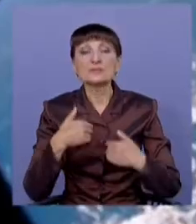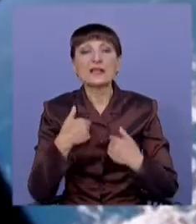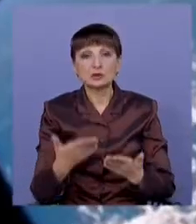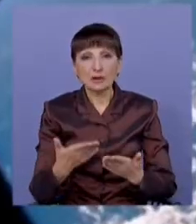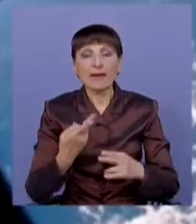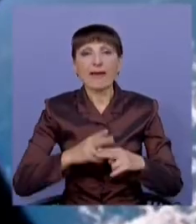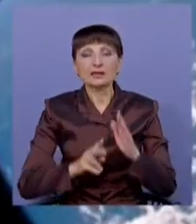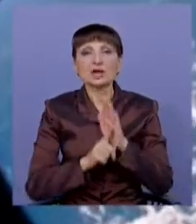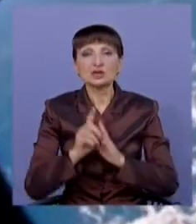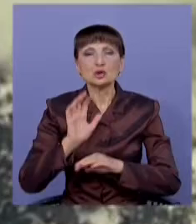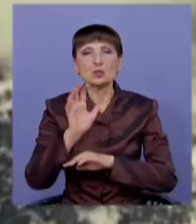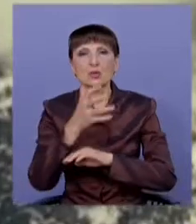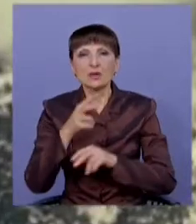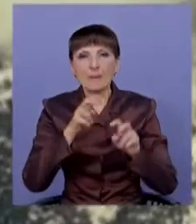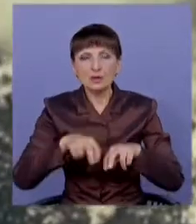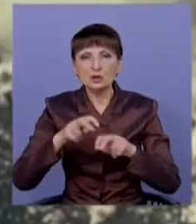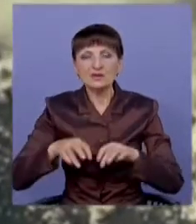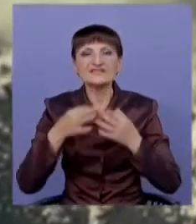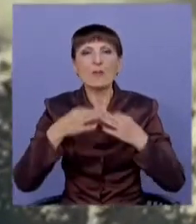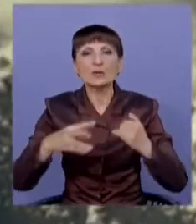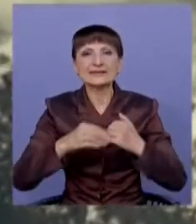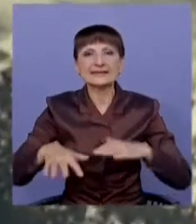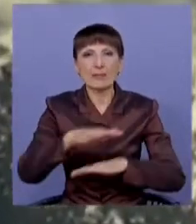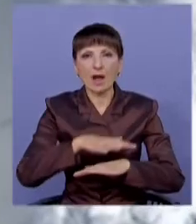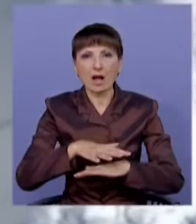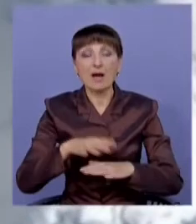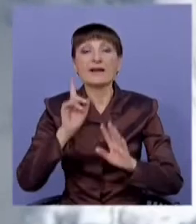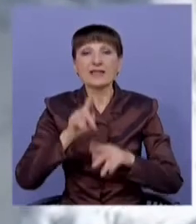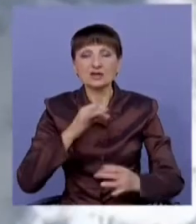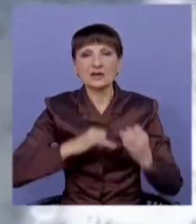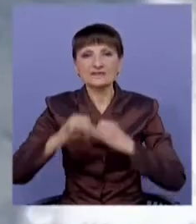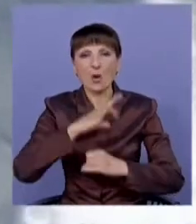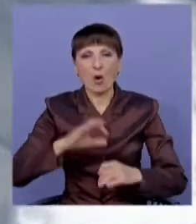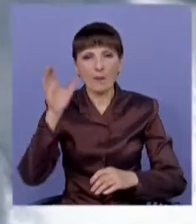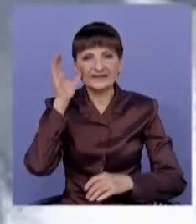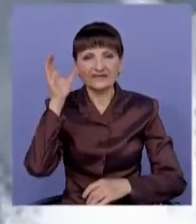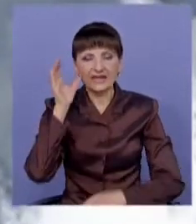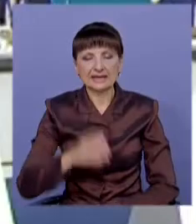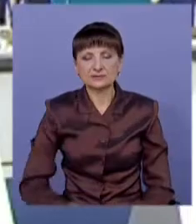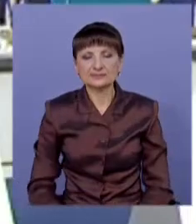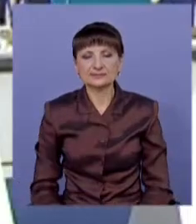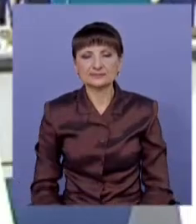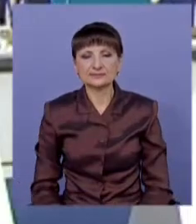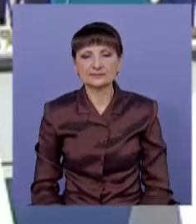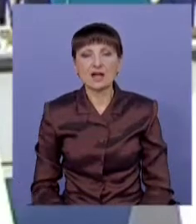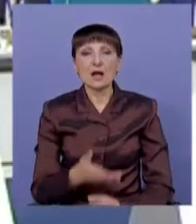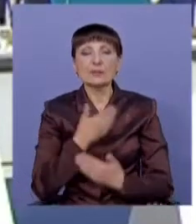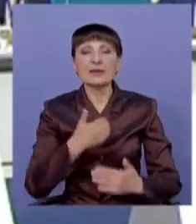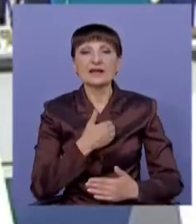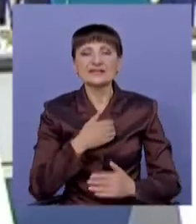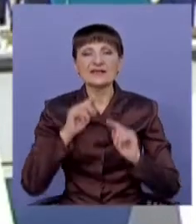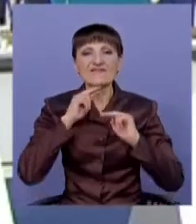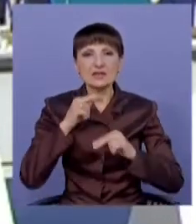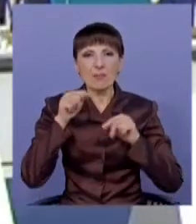предложений – начать спутниковый мониторинг свободных участков. Затронули и сферу образования. Мы бы хотели